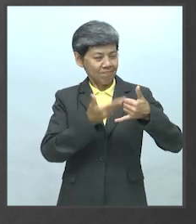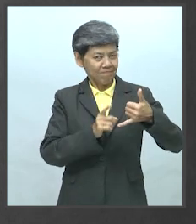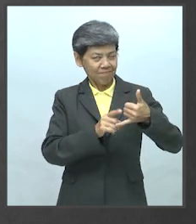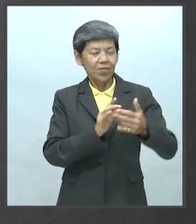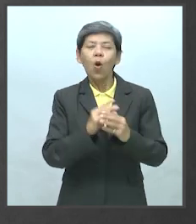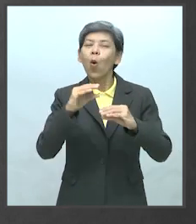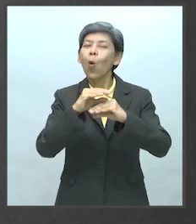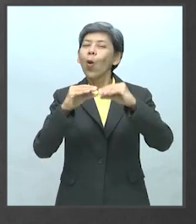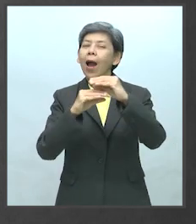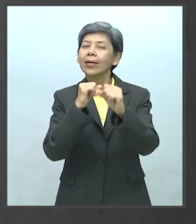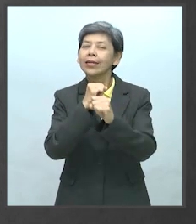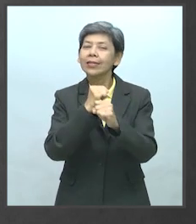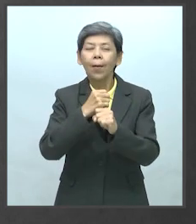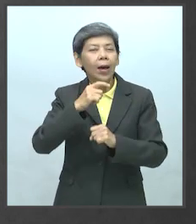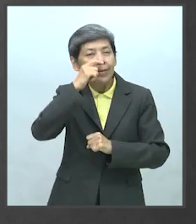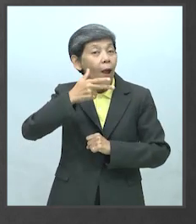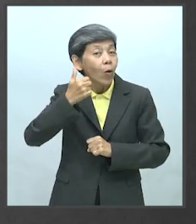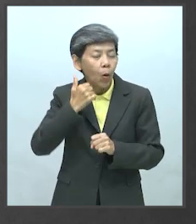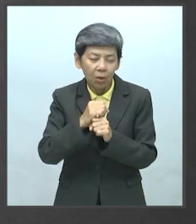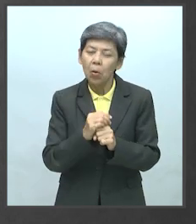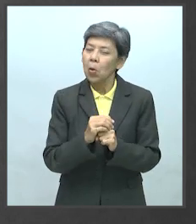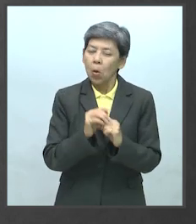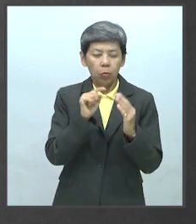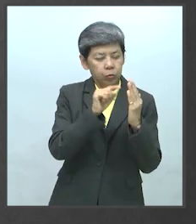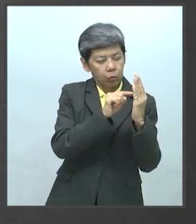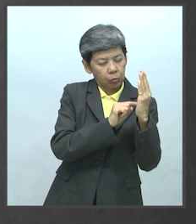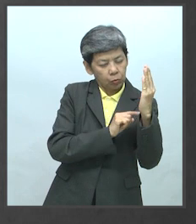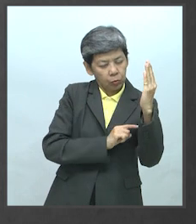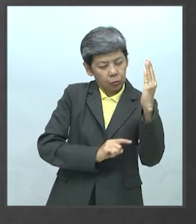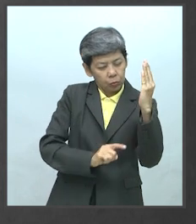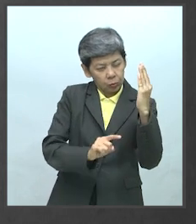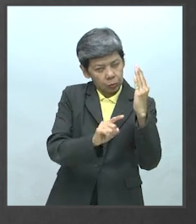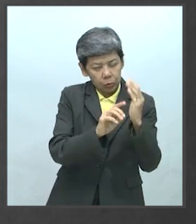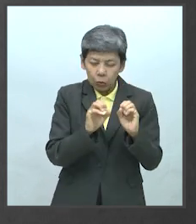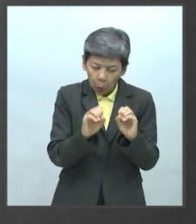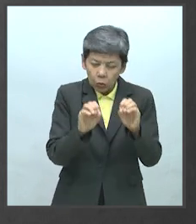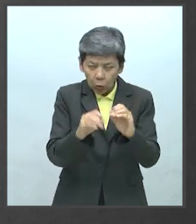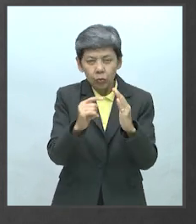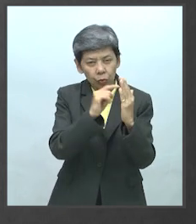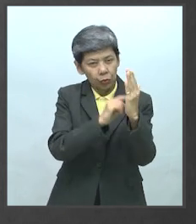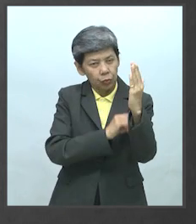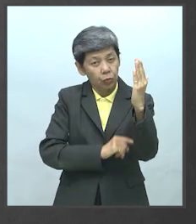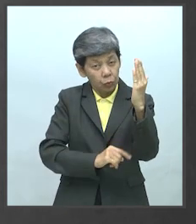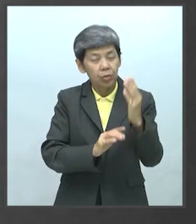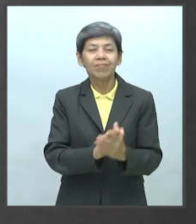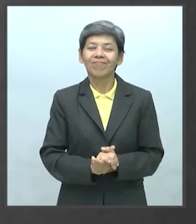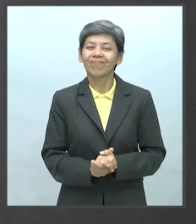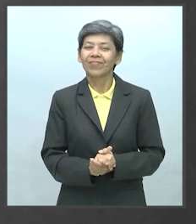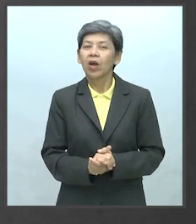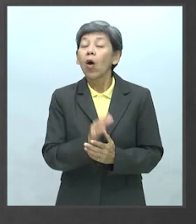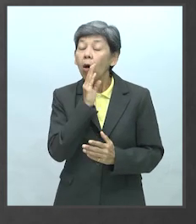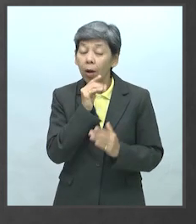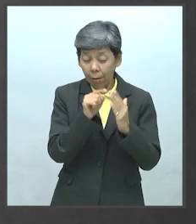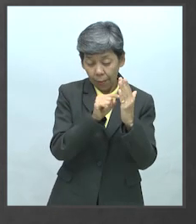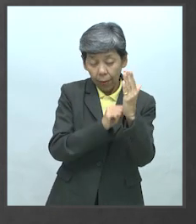าตอนแรกโครงการอนุรักษ์ขนมไทยของเราเนี่ยเดินทางไปทั่วเลยนะครับทั่วประเทศแ ค่ เอาแค่ทั่วประเทศไทยก็พอนะครับคราวนี้ก็เวลา